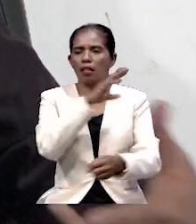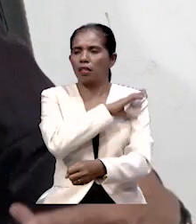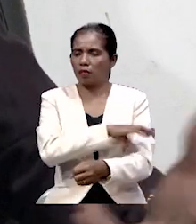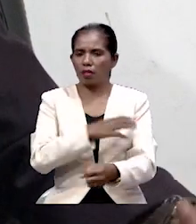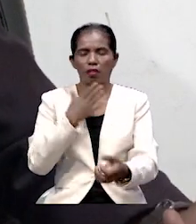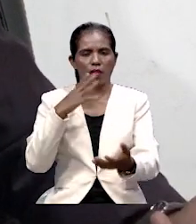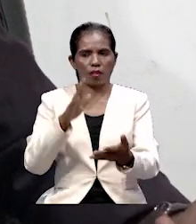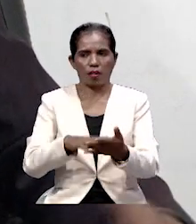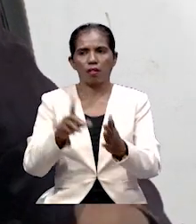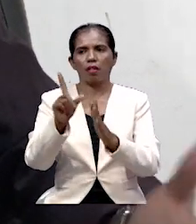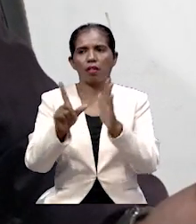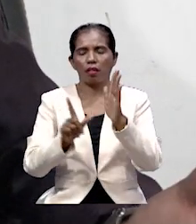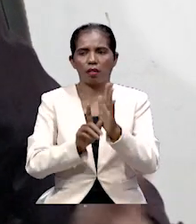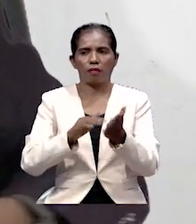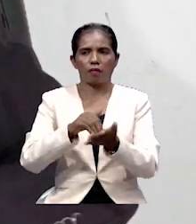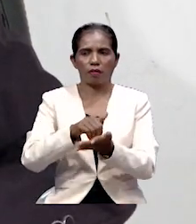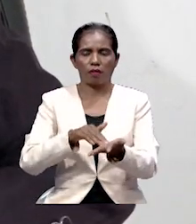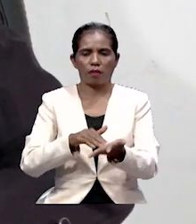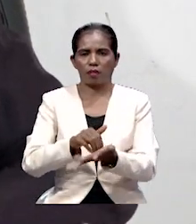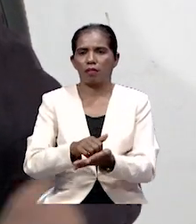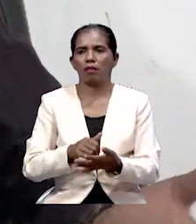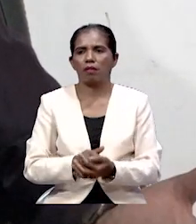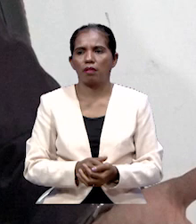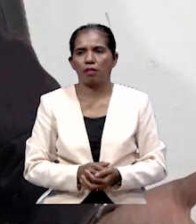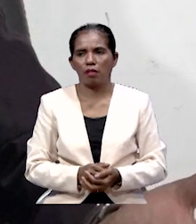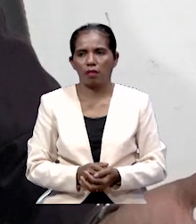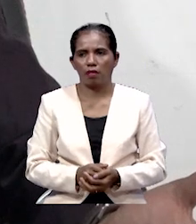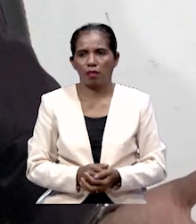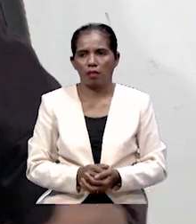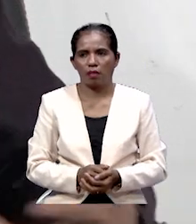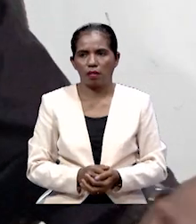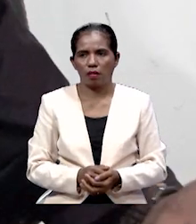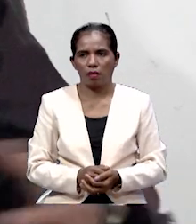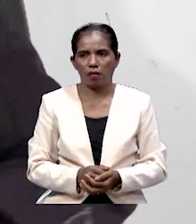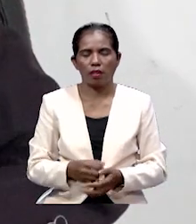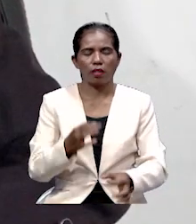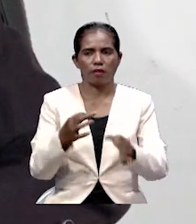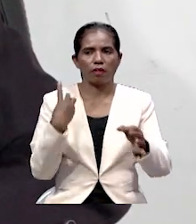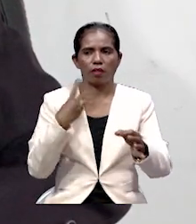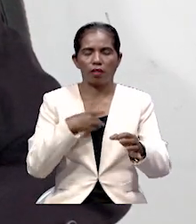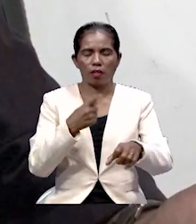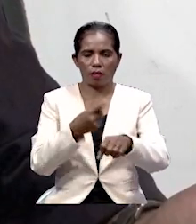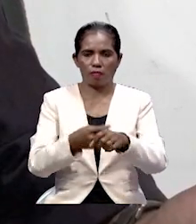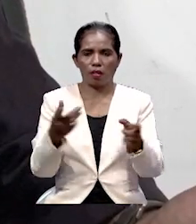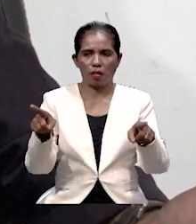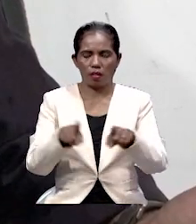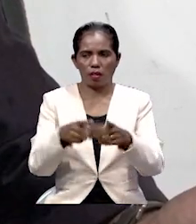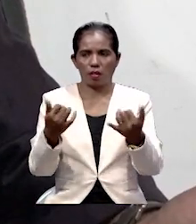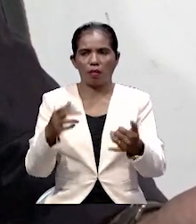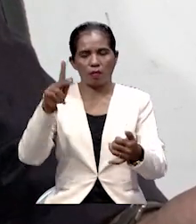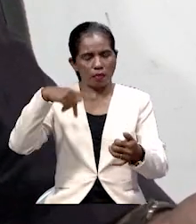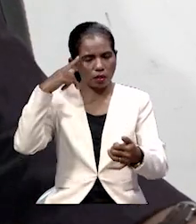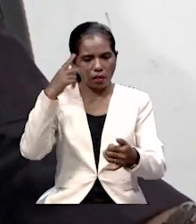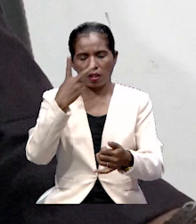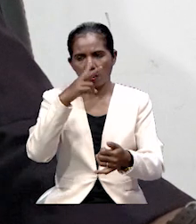dia, ita ni lei frako. Entau ne turismo la bela sai alternativa kanu ita si lawa si pesama sa. Ba politika